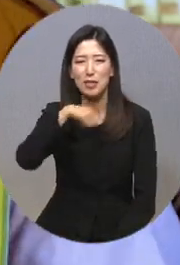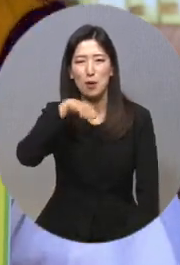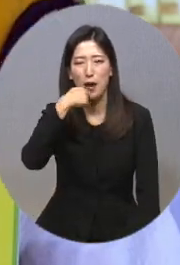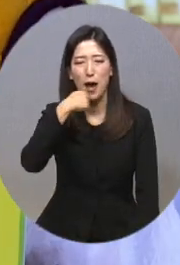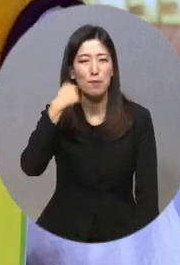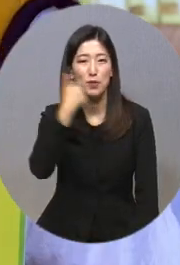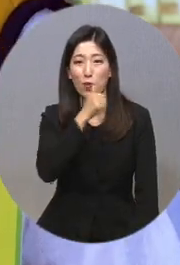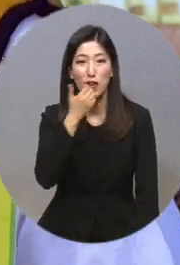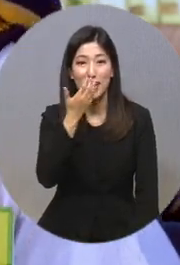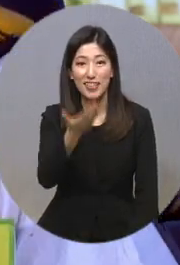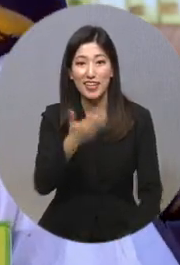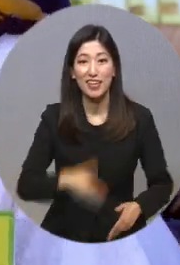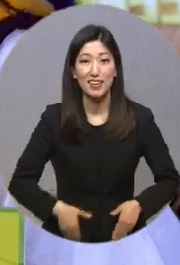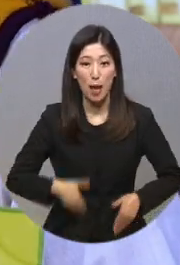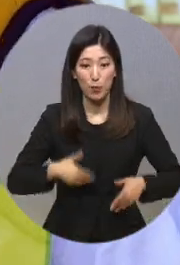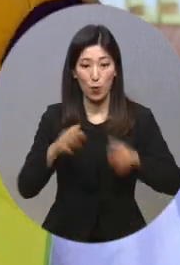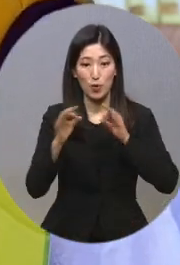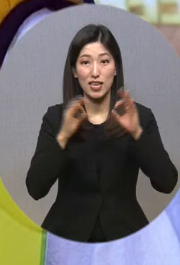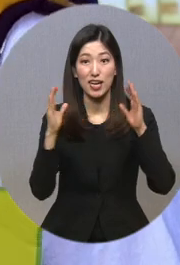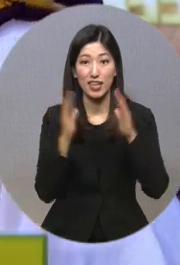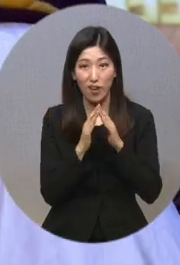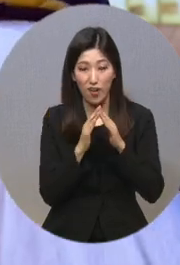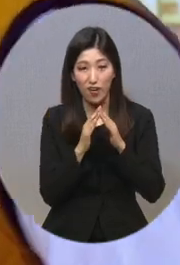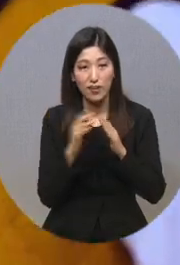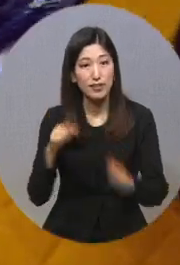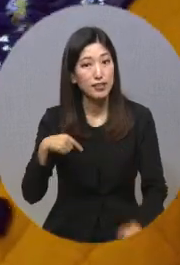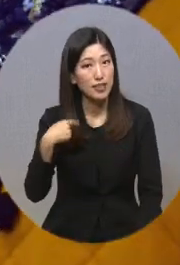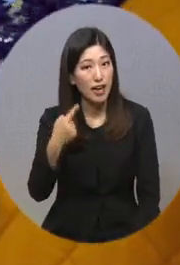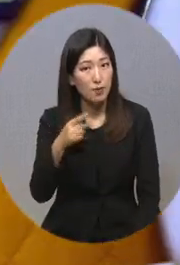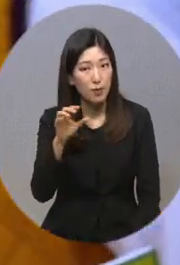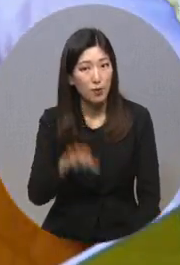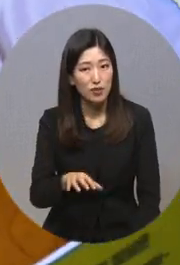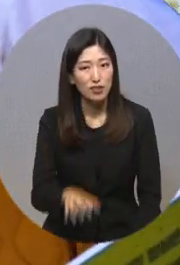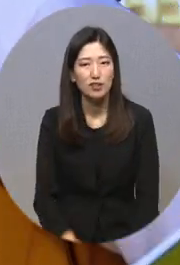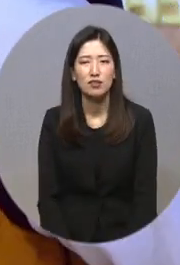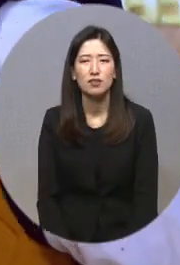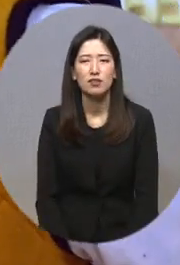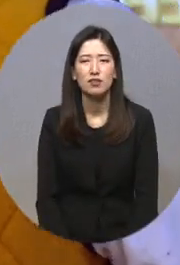바로 남도장터 다음 찾아갈 곳은